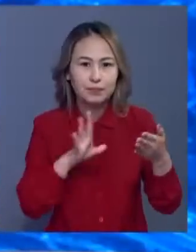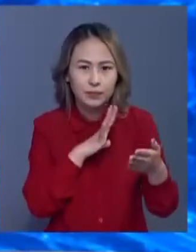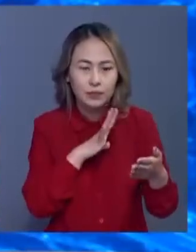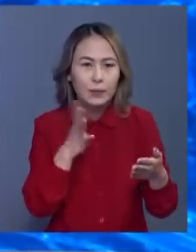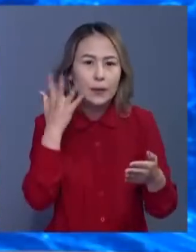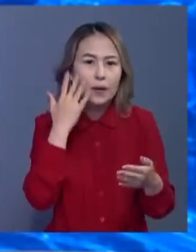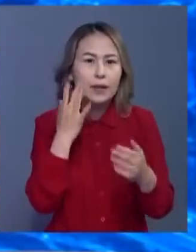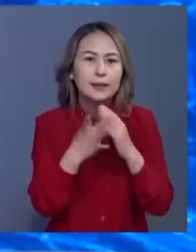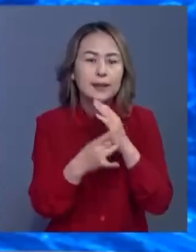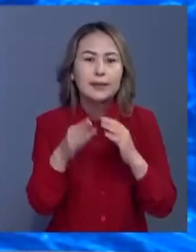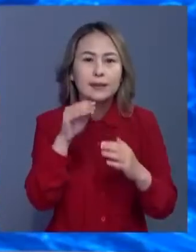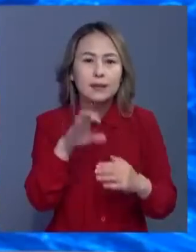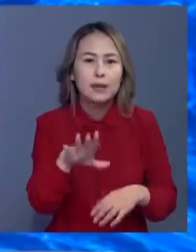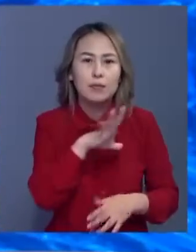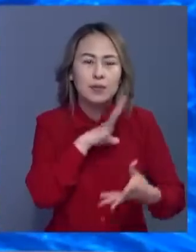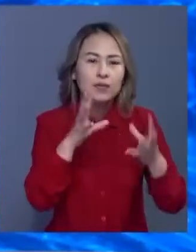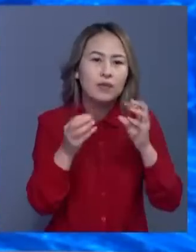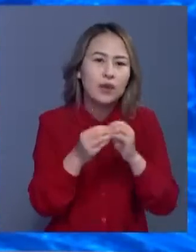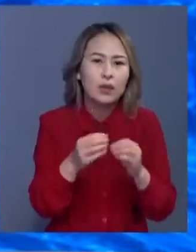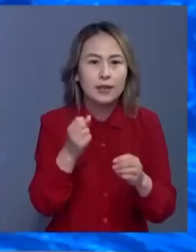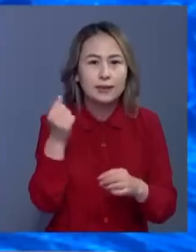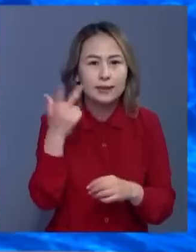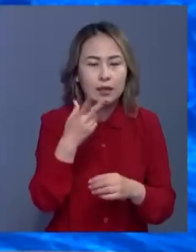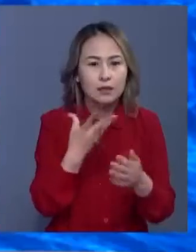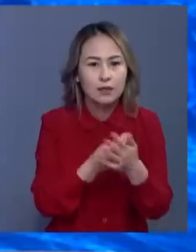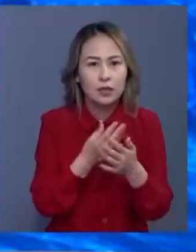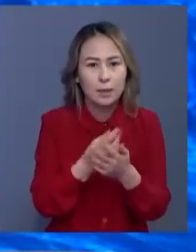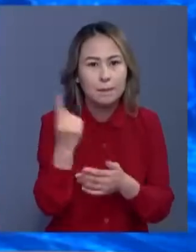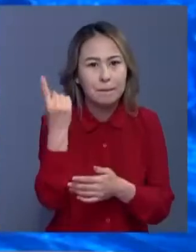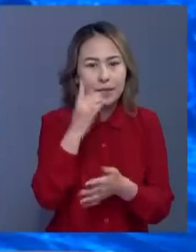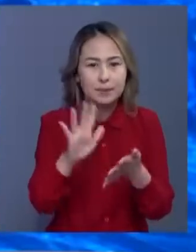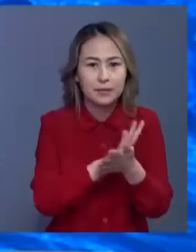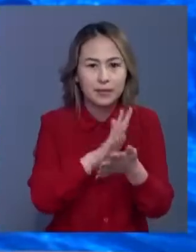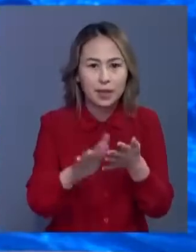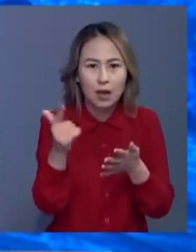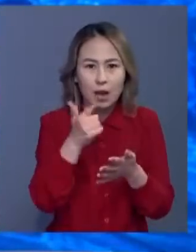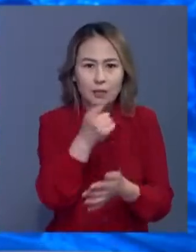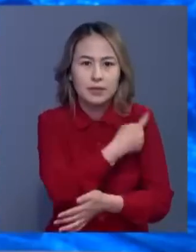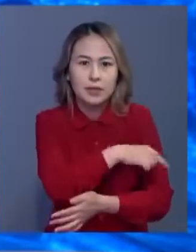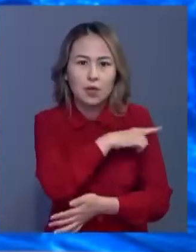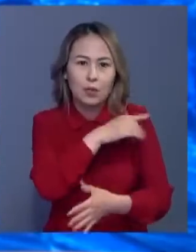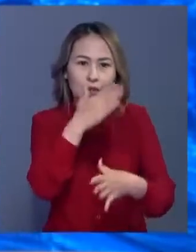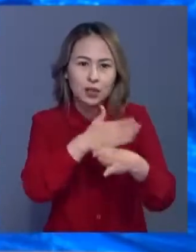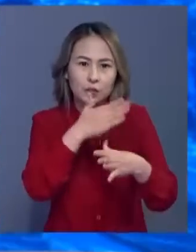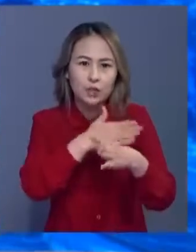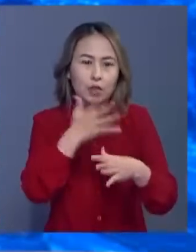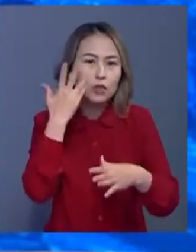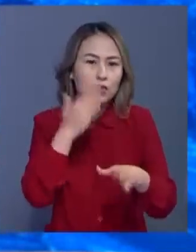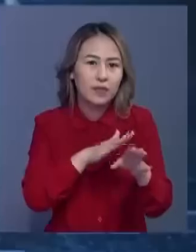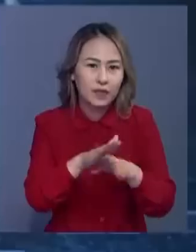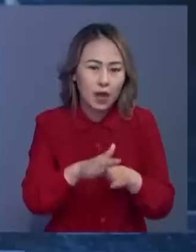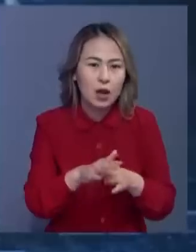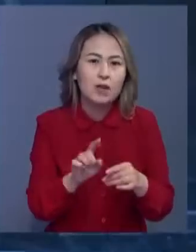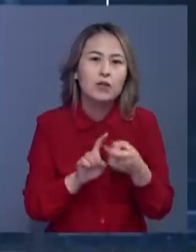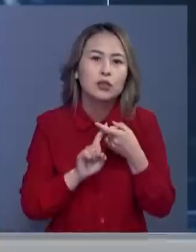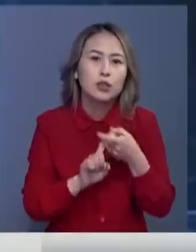мәлімдеді. Сынама алу үшін қаржыландыру 3 түрлі жолмен іске аспақ. Біріншісі, тегін кепілдендірілген медициналық көмектің шеңберінде жүзеге